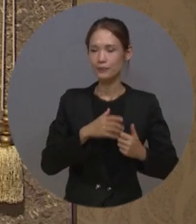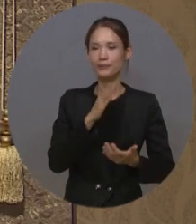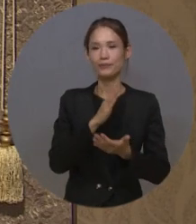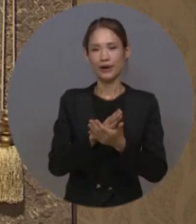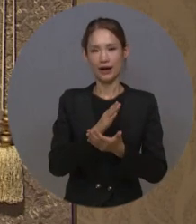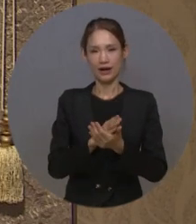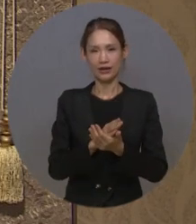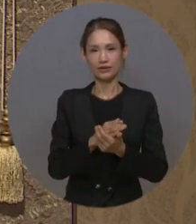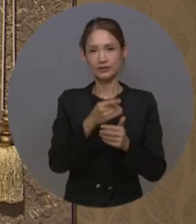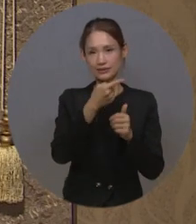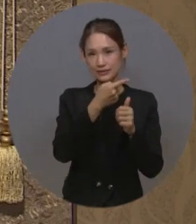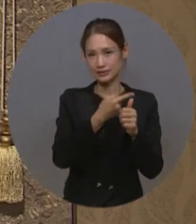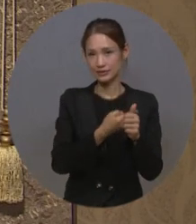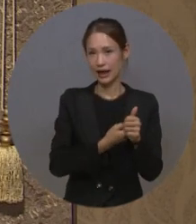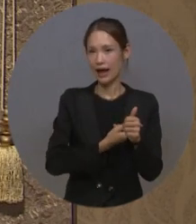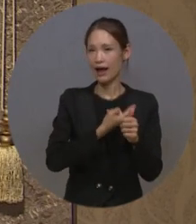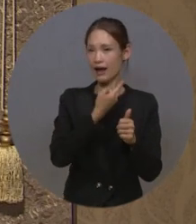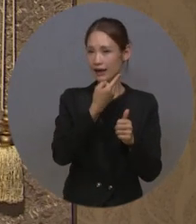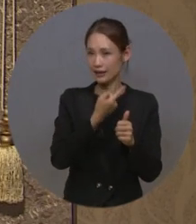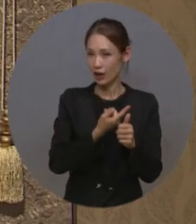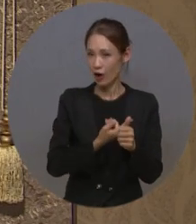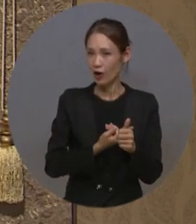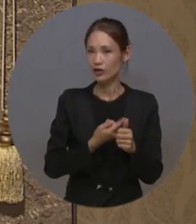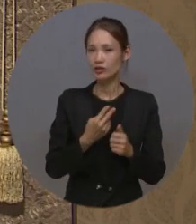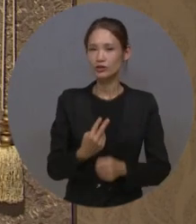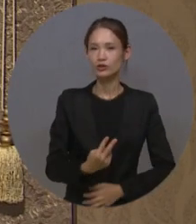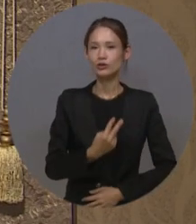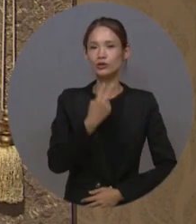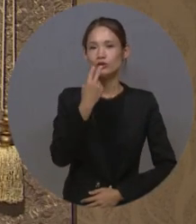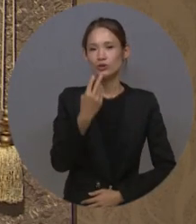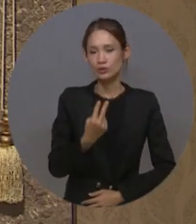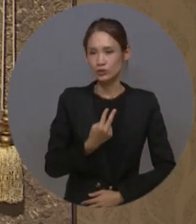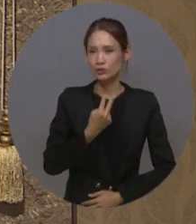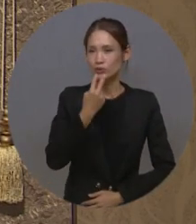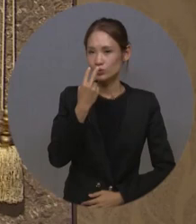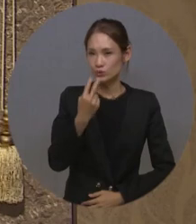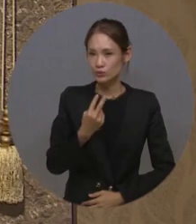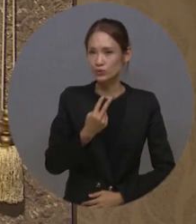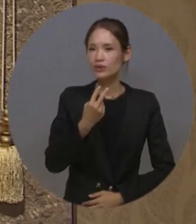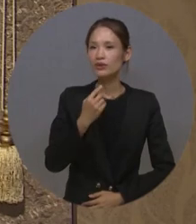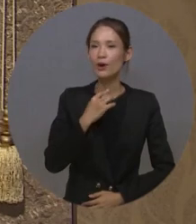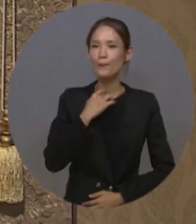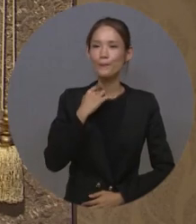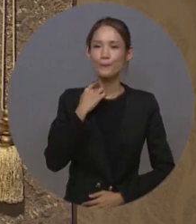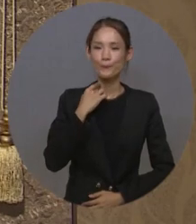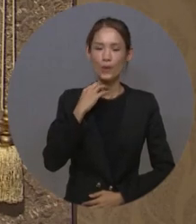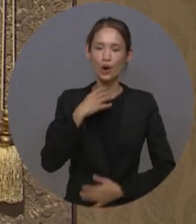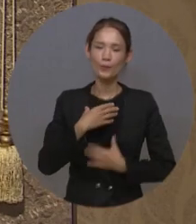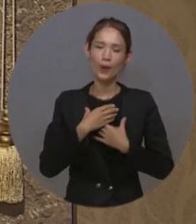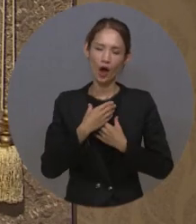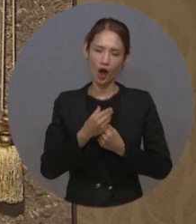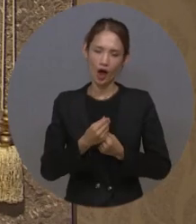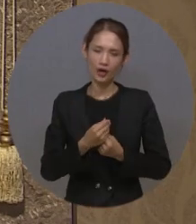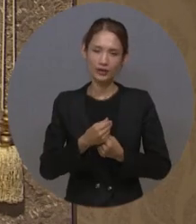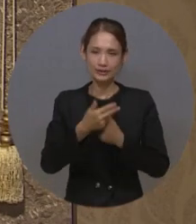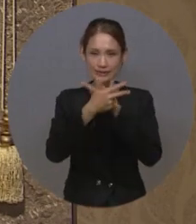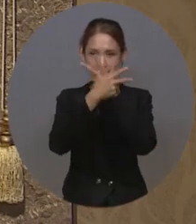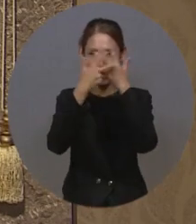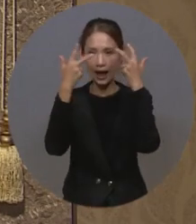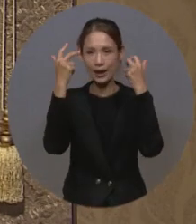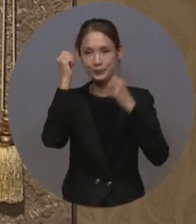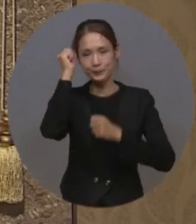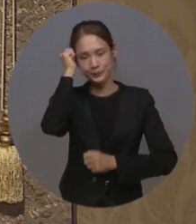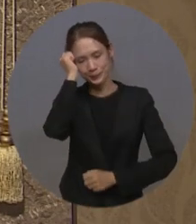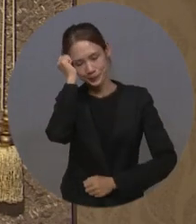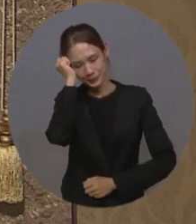네. 자연스럽게 숨을 잘 쉬고 목이 편안하게 해서 숙면을 할 수 있도록 해서 네.